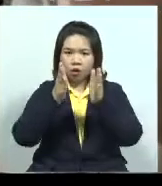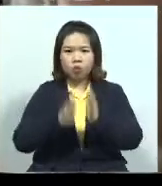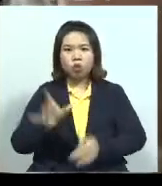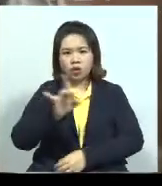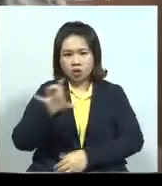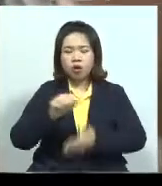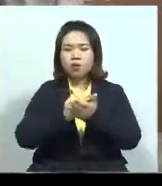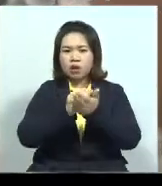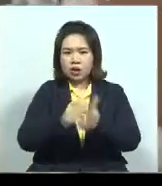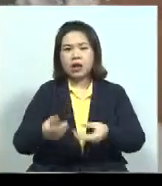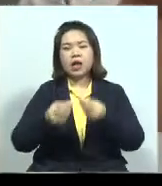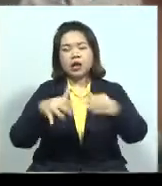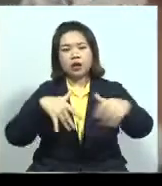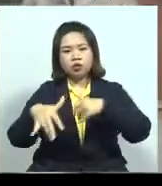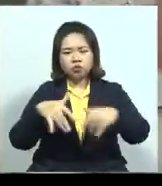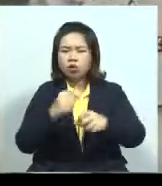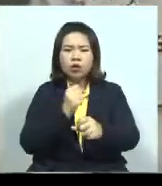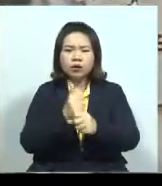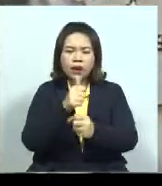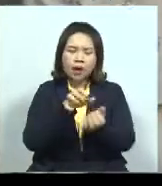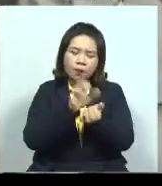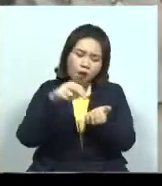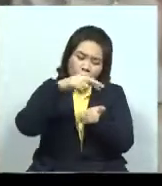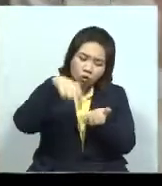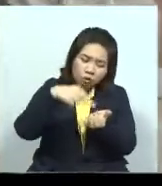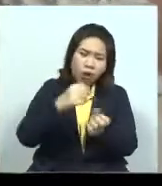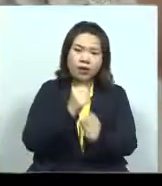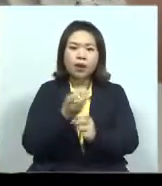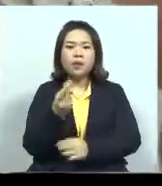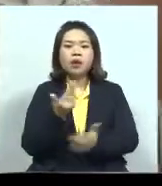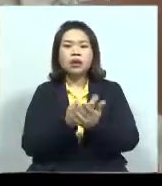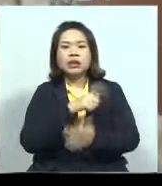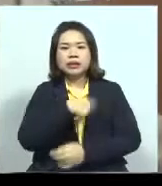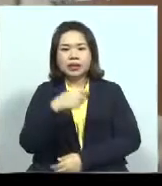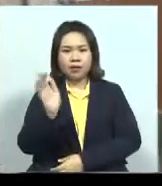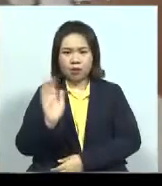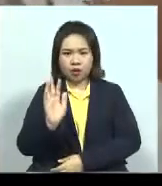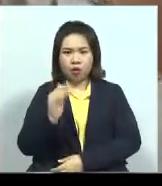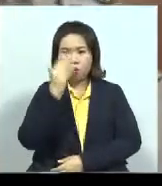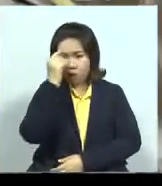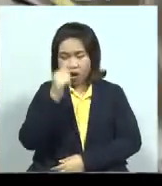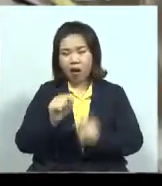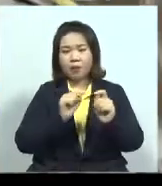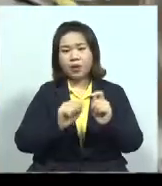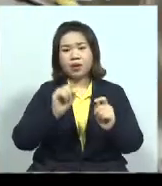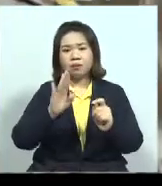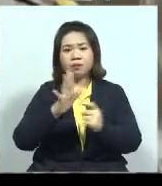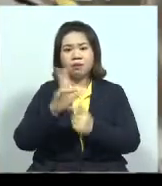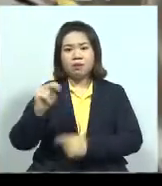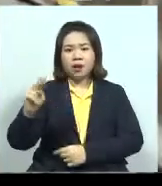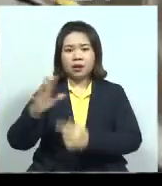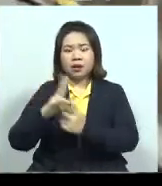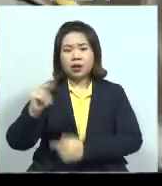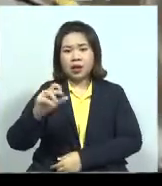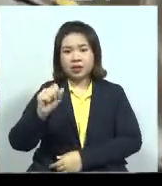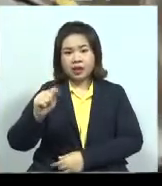การเพื่อให้ประชาชนได้เข้าถึงบริการอย่างทั่วถึงรวดเร็วโดยไม่เสียค่าใช้จ่ายเพราะในพื้นที่อำเภอบนังสตามีหมอ